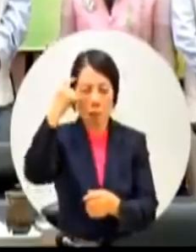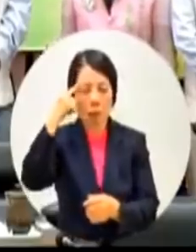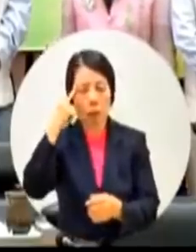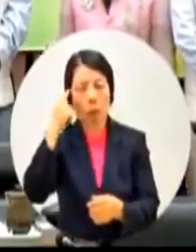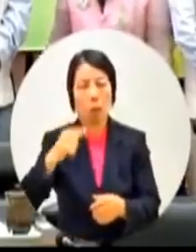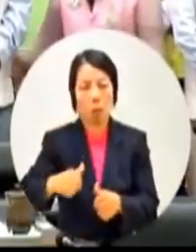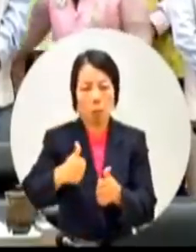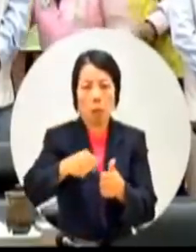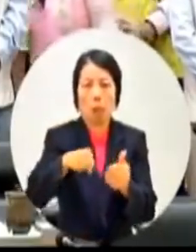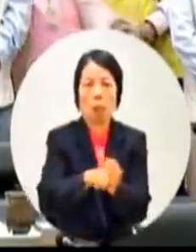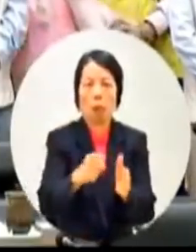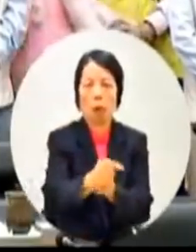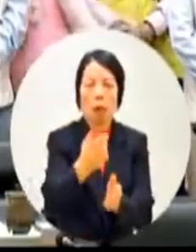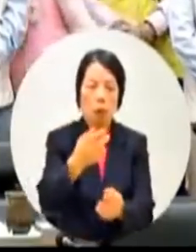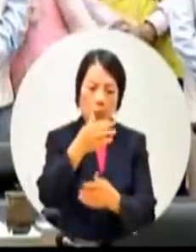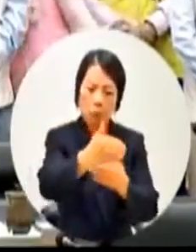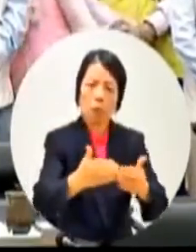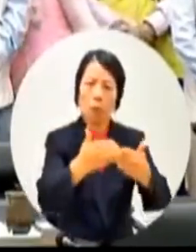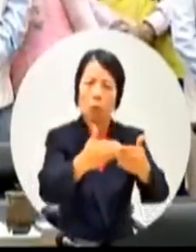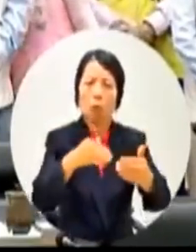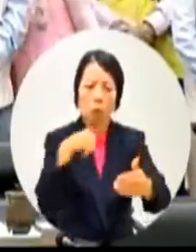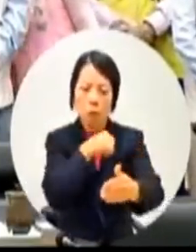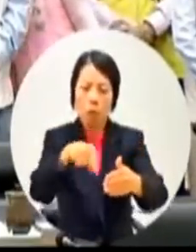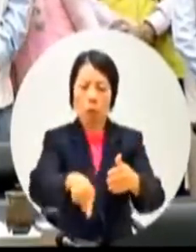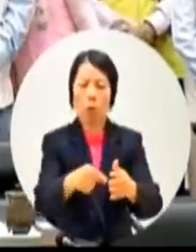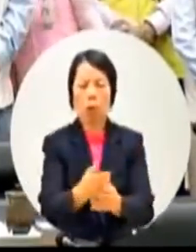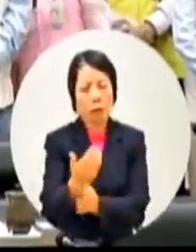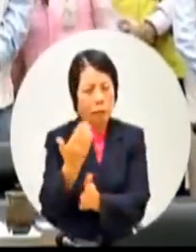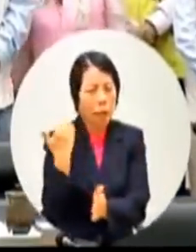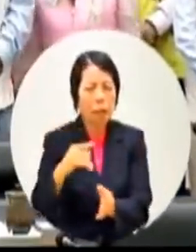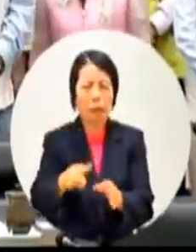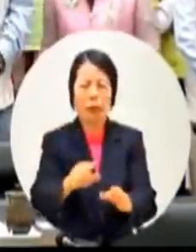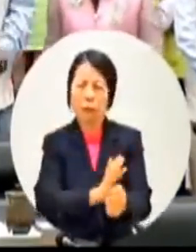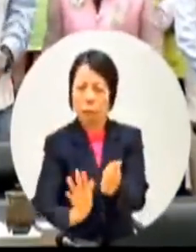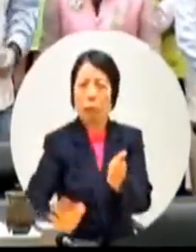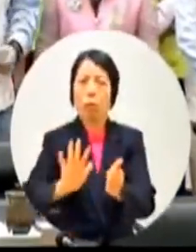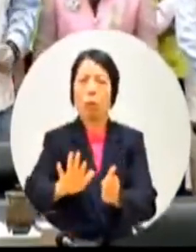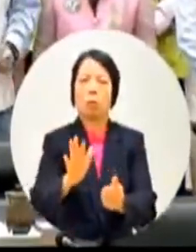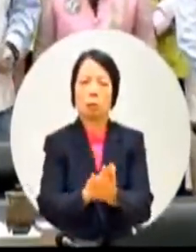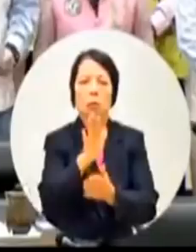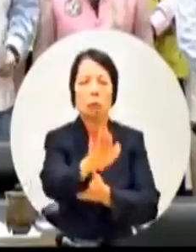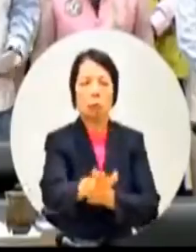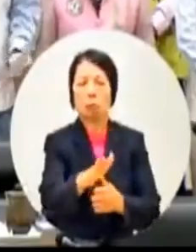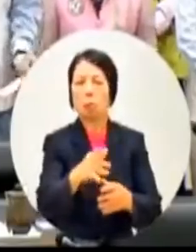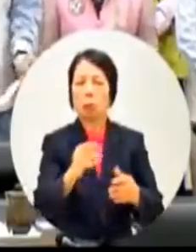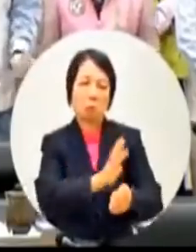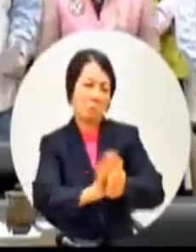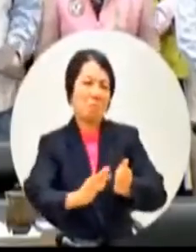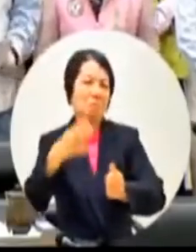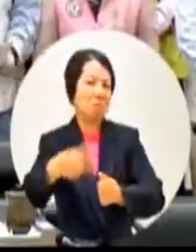影响二十一世纪我们台湾的未来的发展，好不好？好，谢谢。